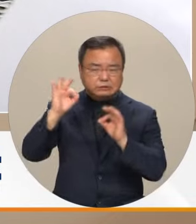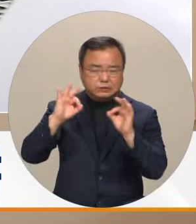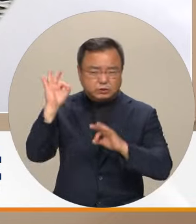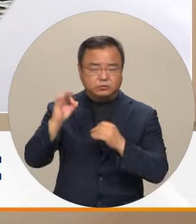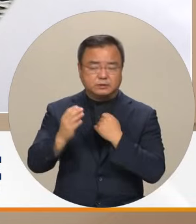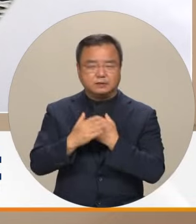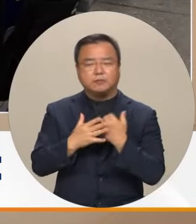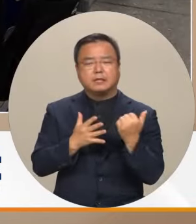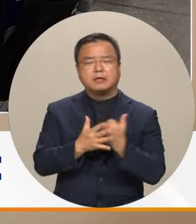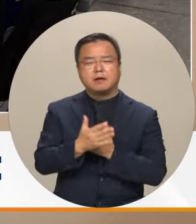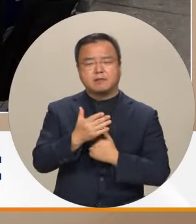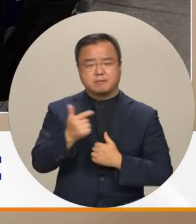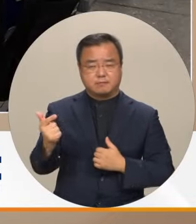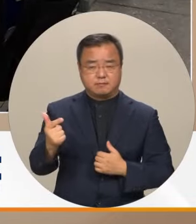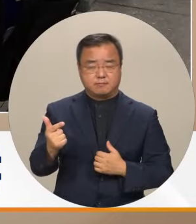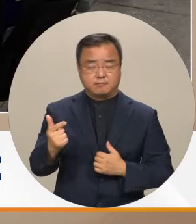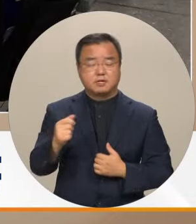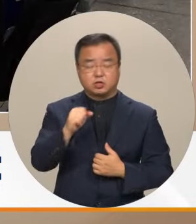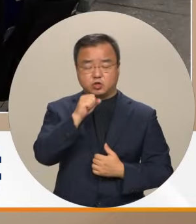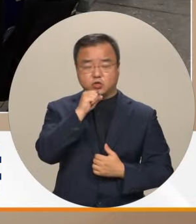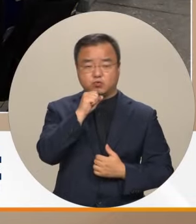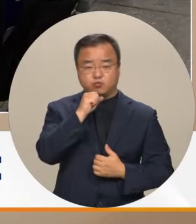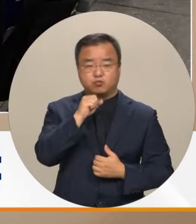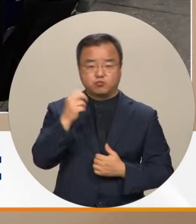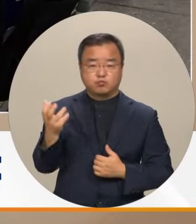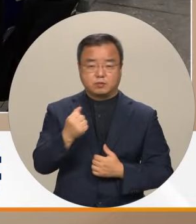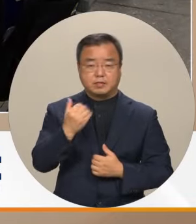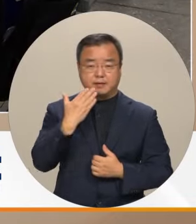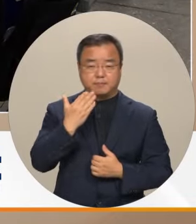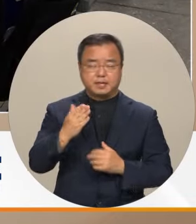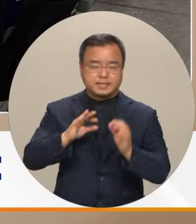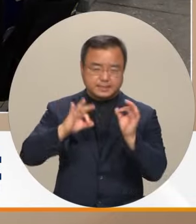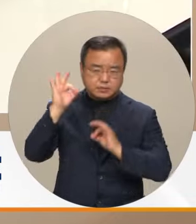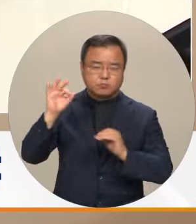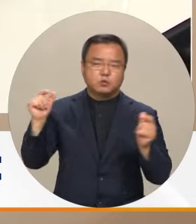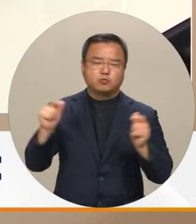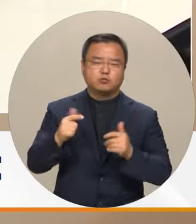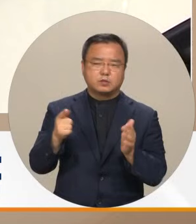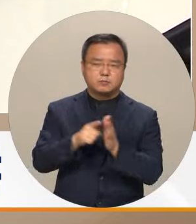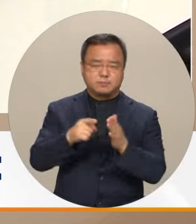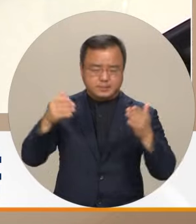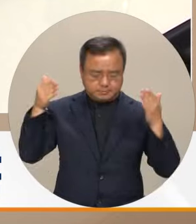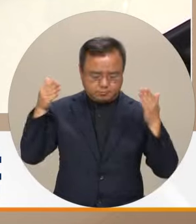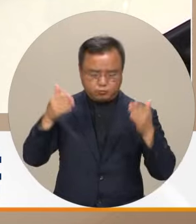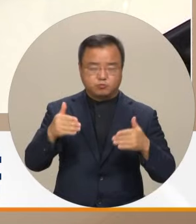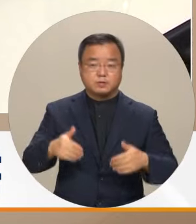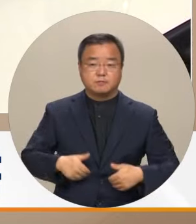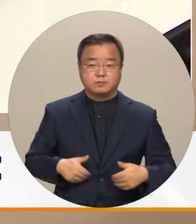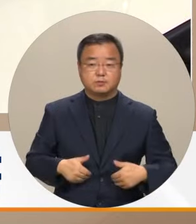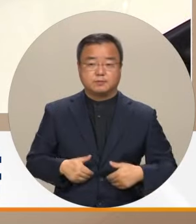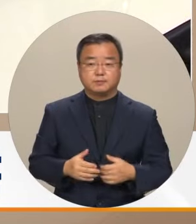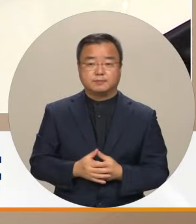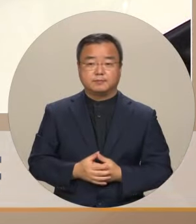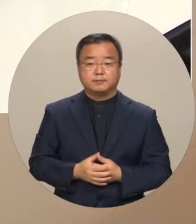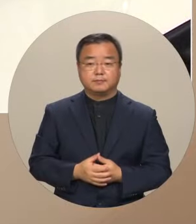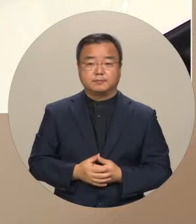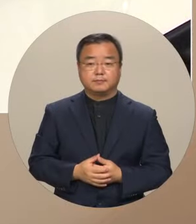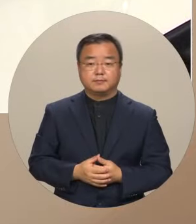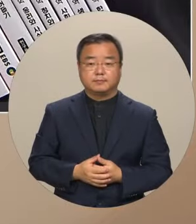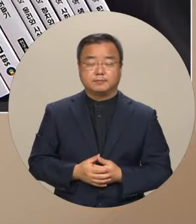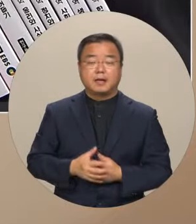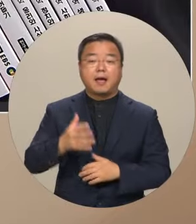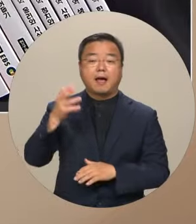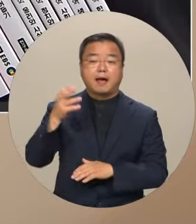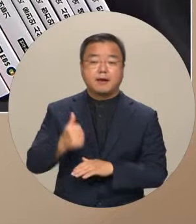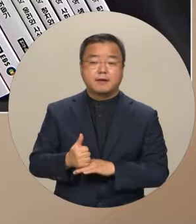가장 영향을 많이 받을 수 있는 그런 점수 대인이만큼 실수를 줄이기 위한 집중력이 좀 필요하다라고 말씀드릴 수 있겠습니다 자